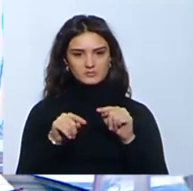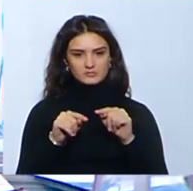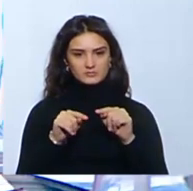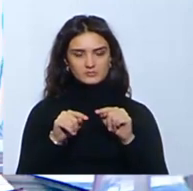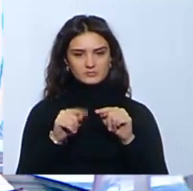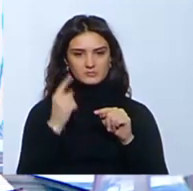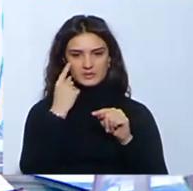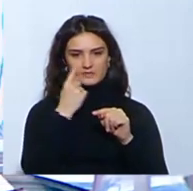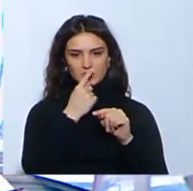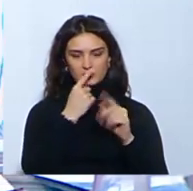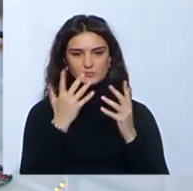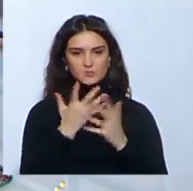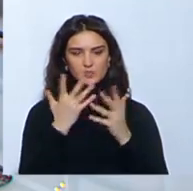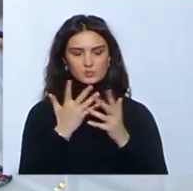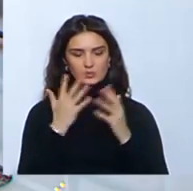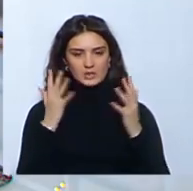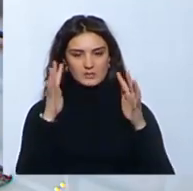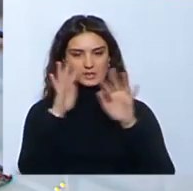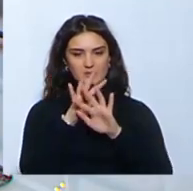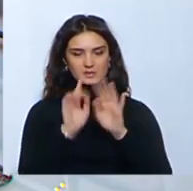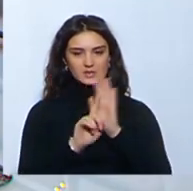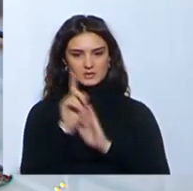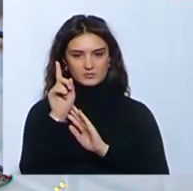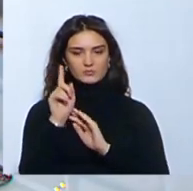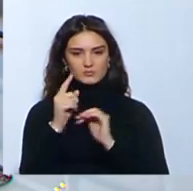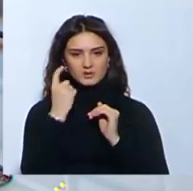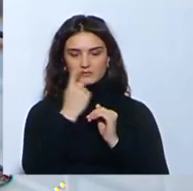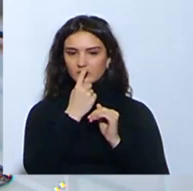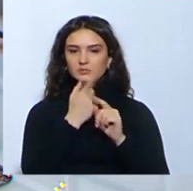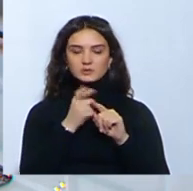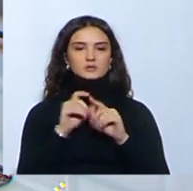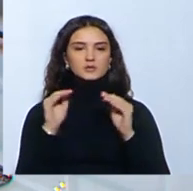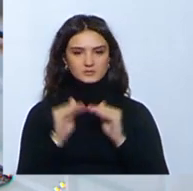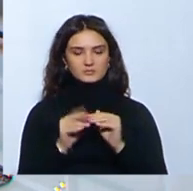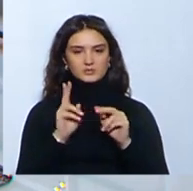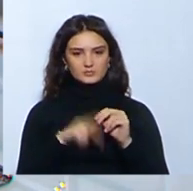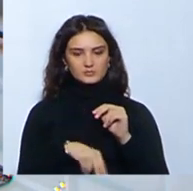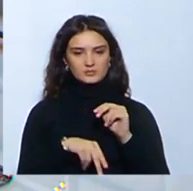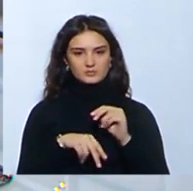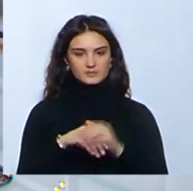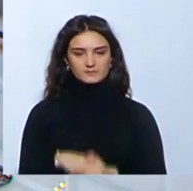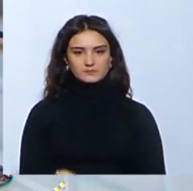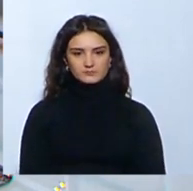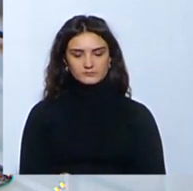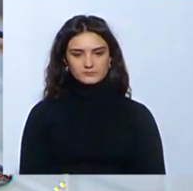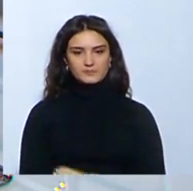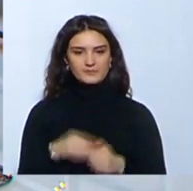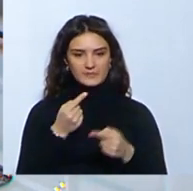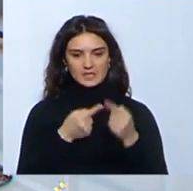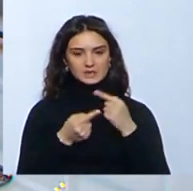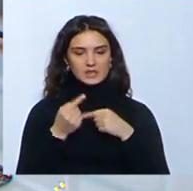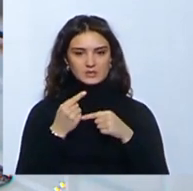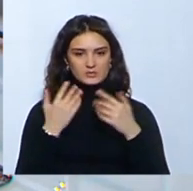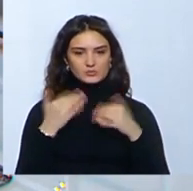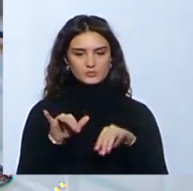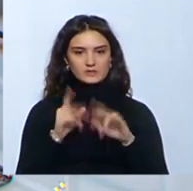პრაქტიკულად მხედველობითი მსუბუქი დაბინდვიდან დაწყებული, მკვეთრად მხედველობითი დაქვეითებით დასრულებული. აღდგენის ხარისხიც